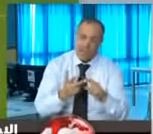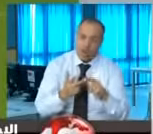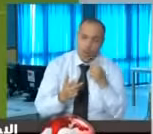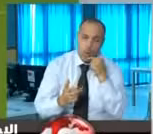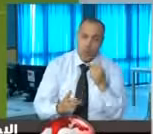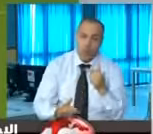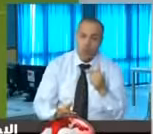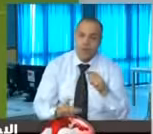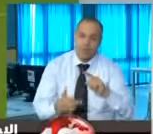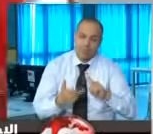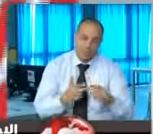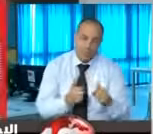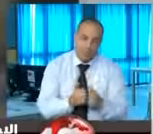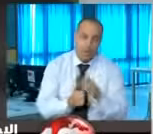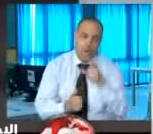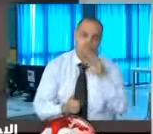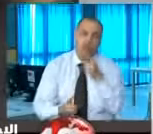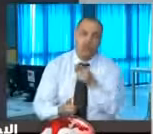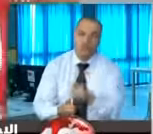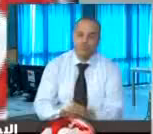بينه وبين ملاحقه بورتو.